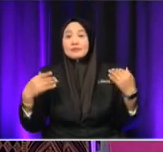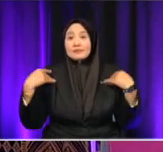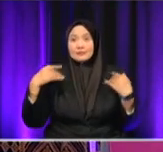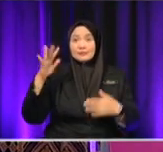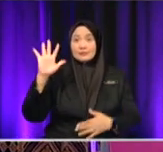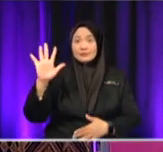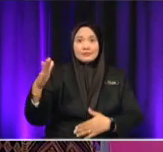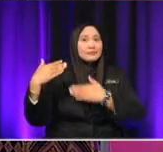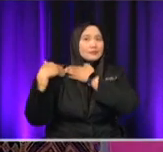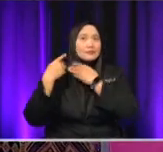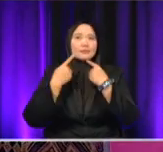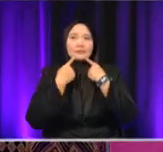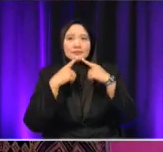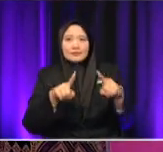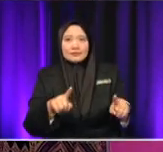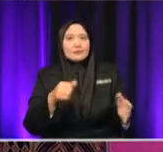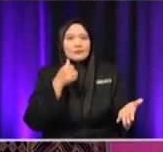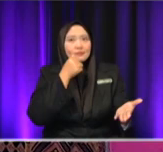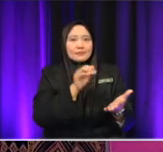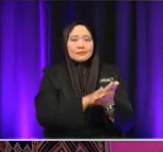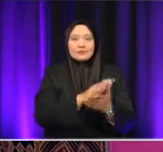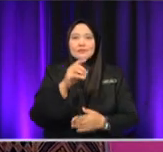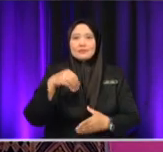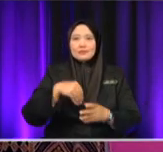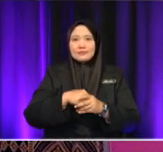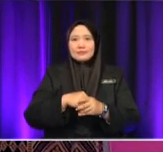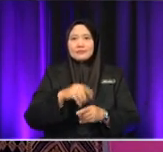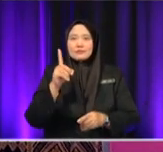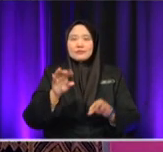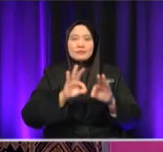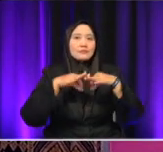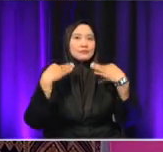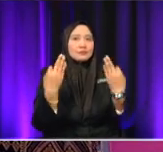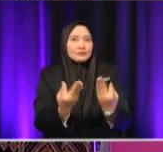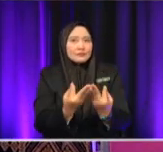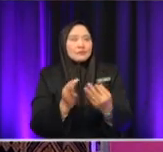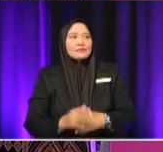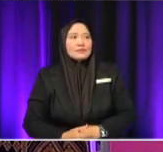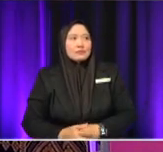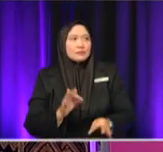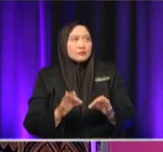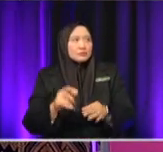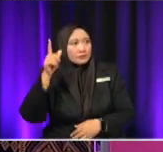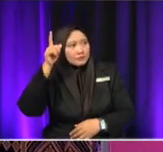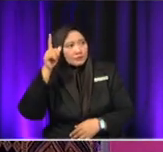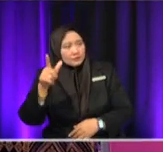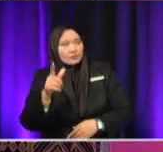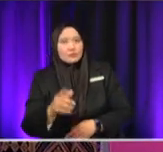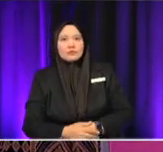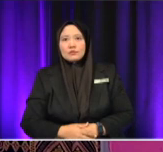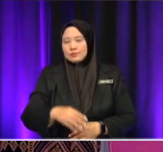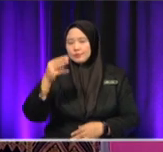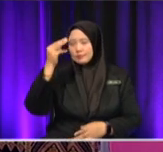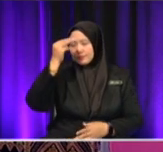tanggung jawab istri dalam sebuah keluarga jika kita lihat ya di dalam Islam kemuliaan seorang